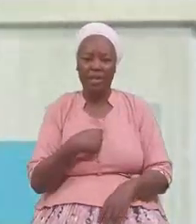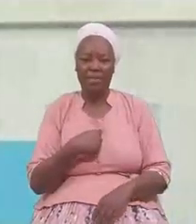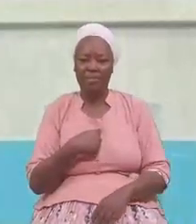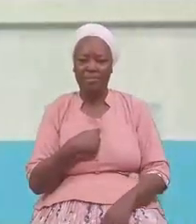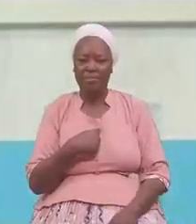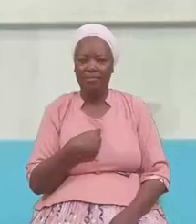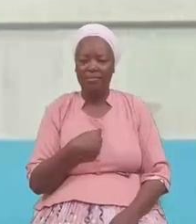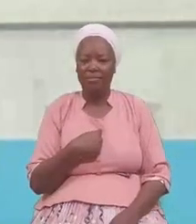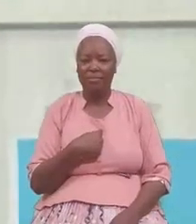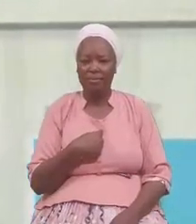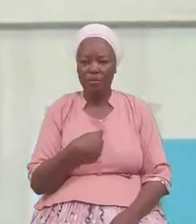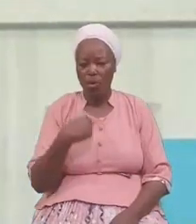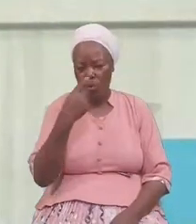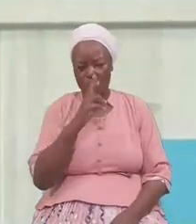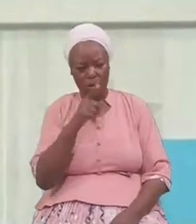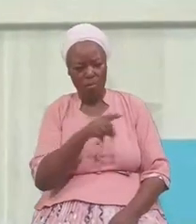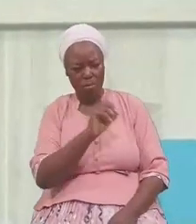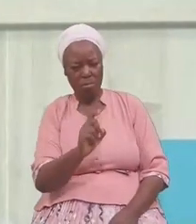Qui es-tu, mendiant?